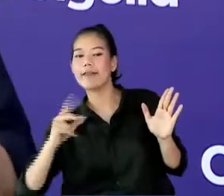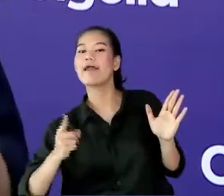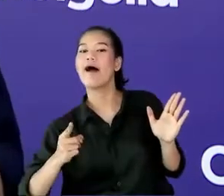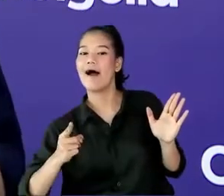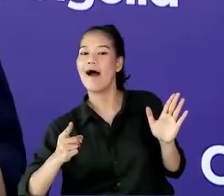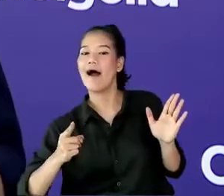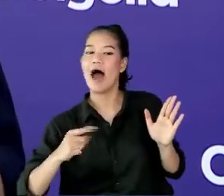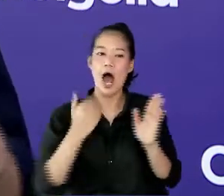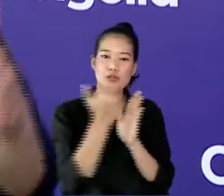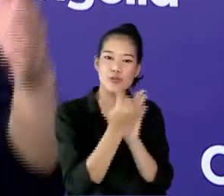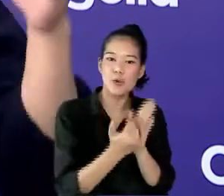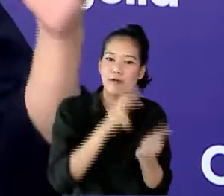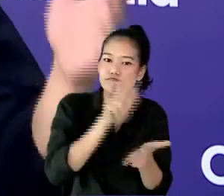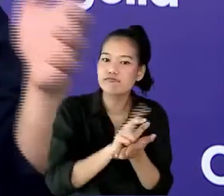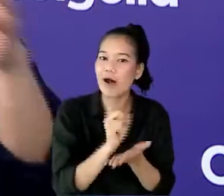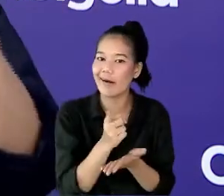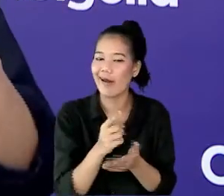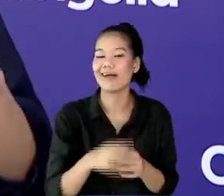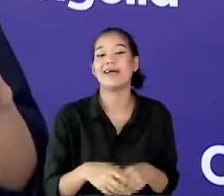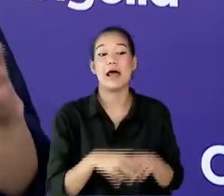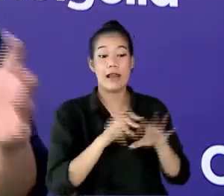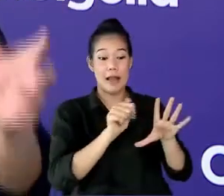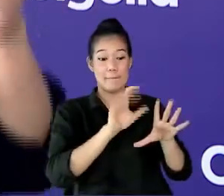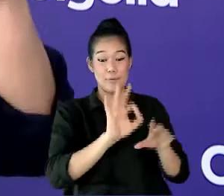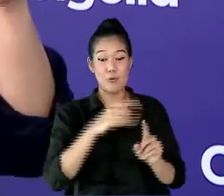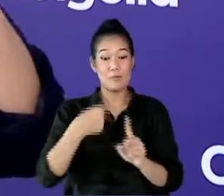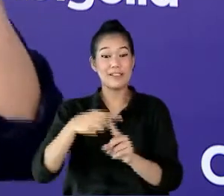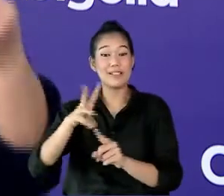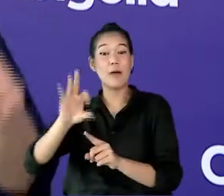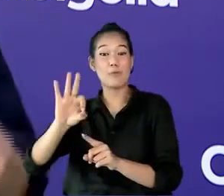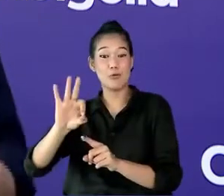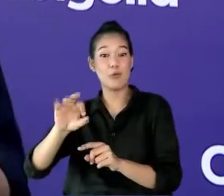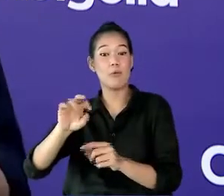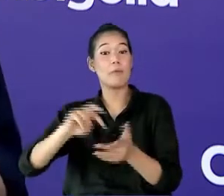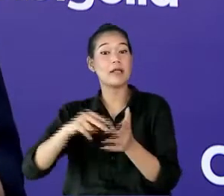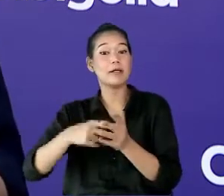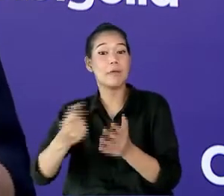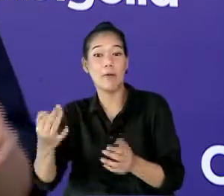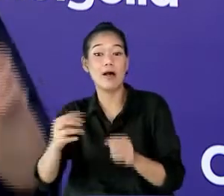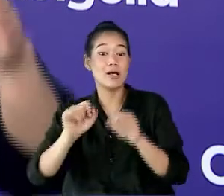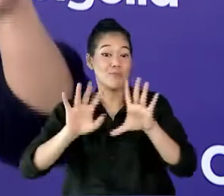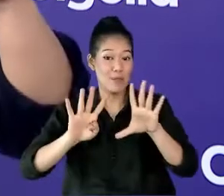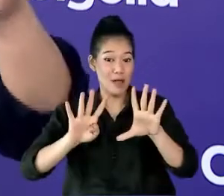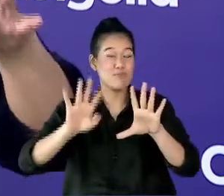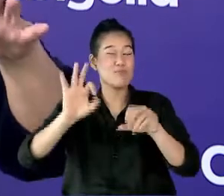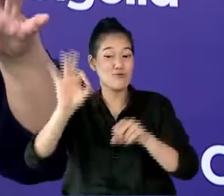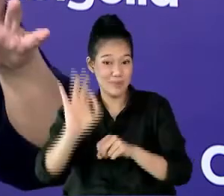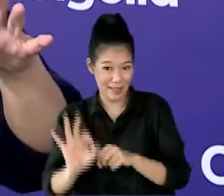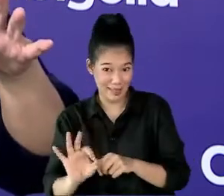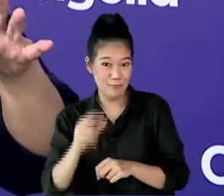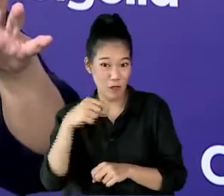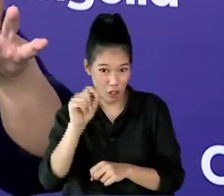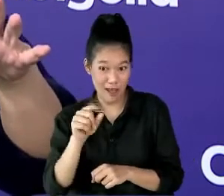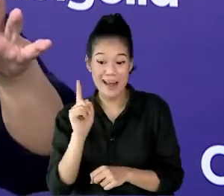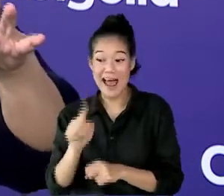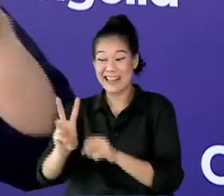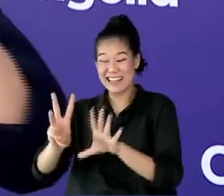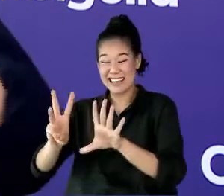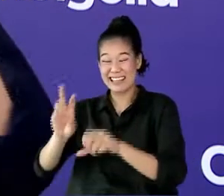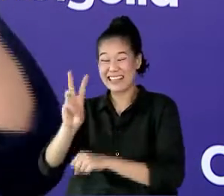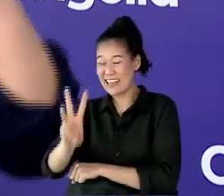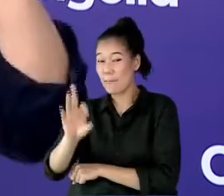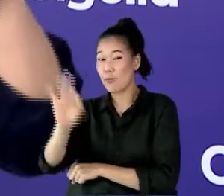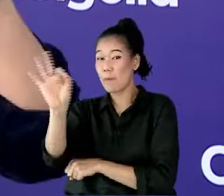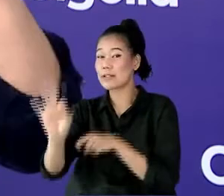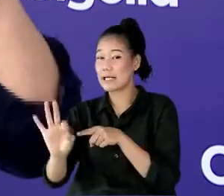aturan, dan seterusnya. Nah, 60 tambah 30% ini kan jadi 90% sebetulnya. Yeah. Ya. Tapi yang 30% ini, itu